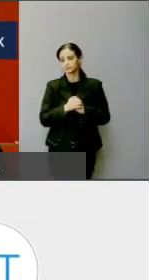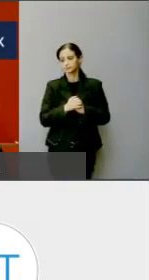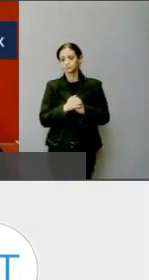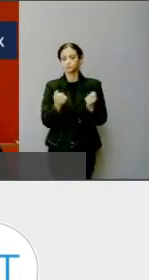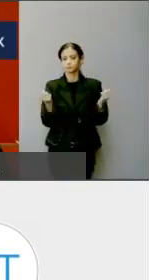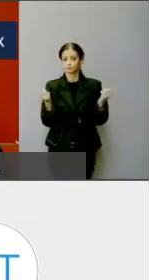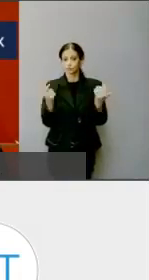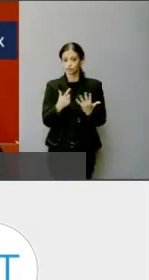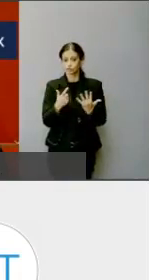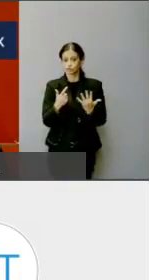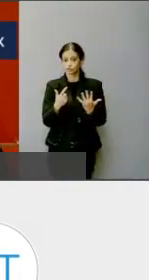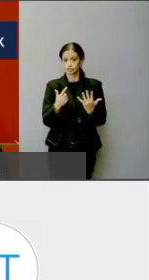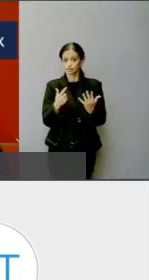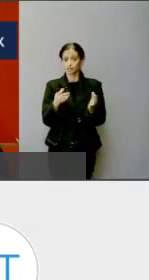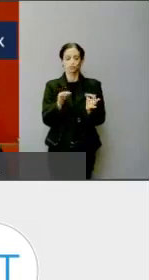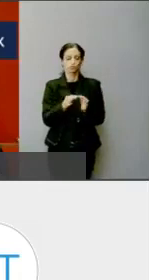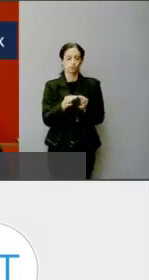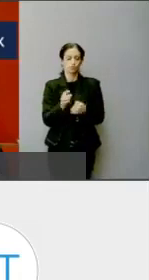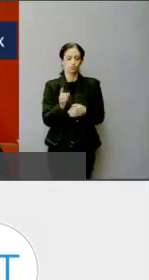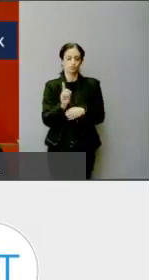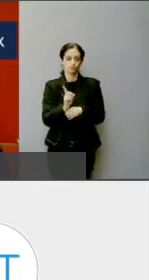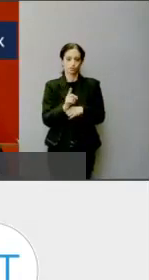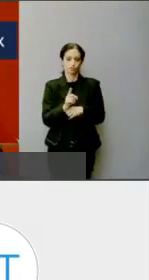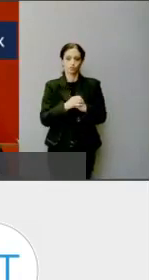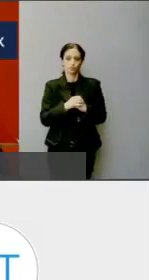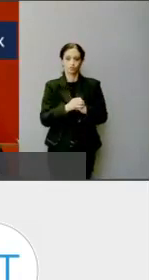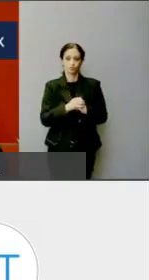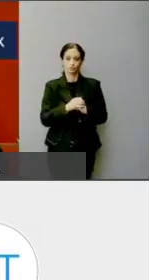17 non favorevole